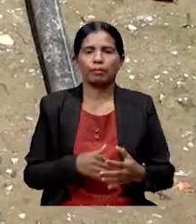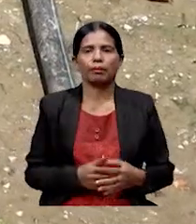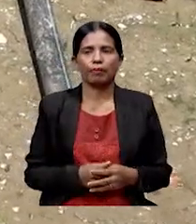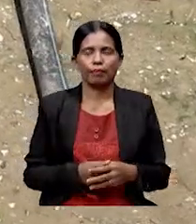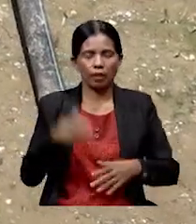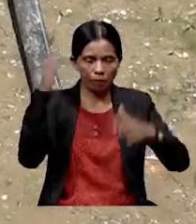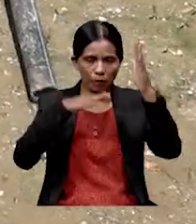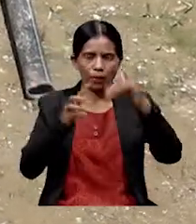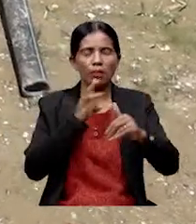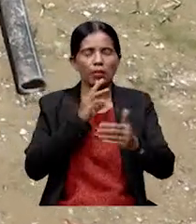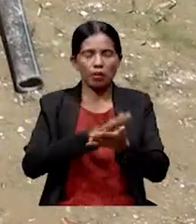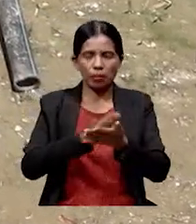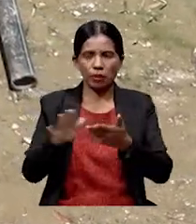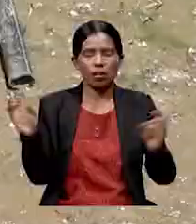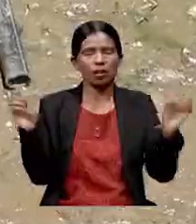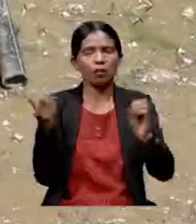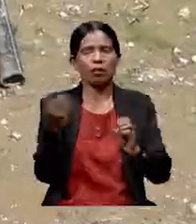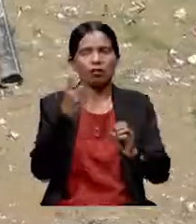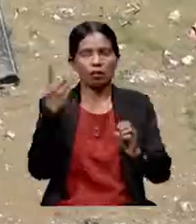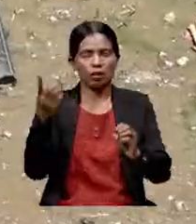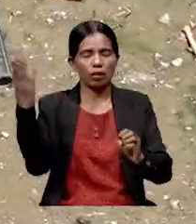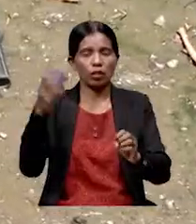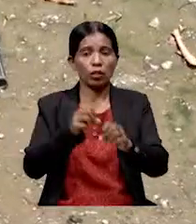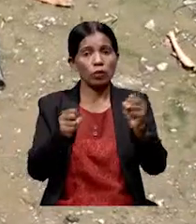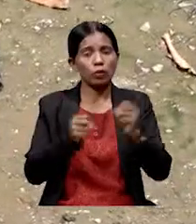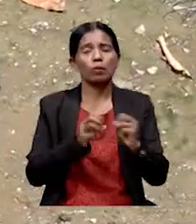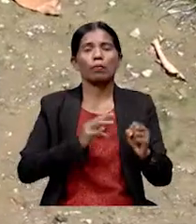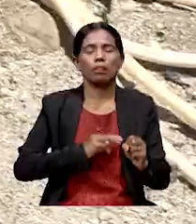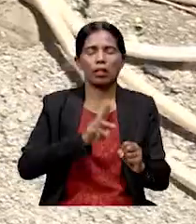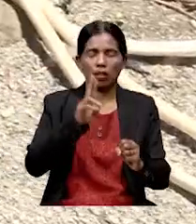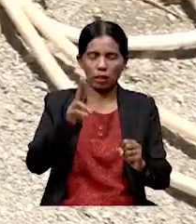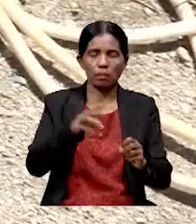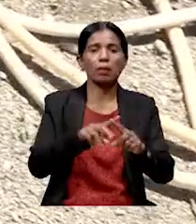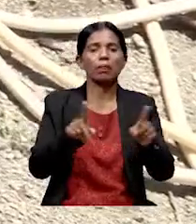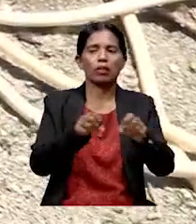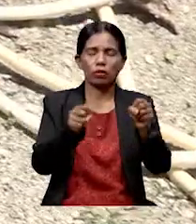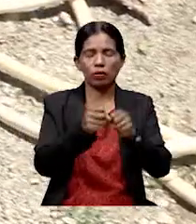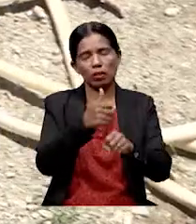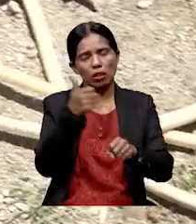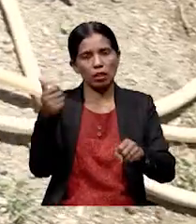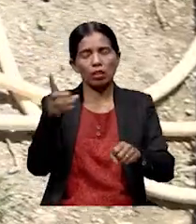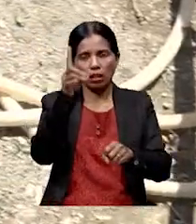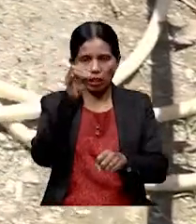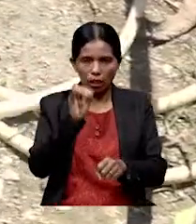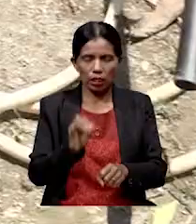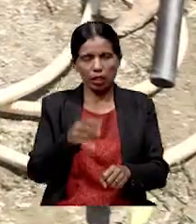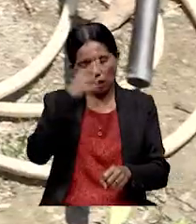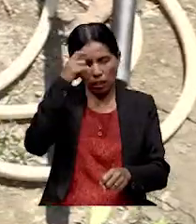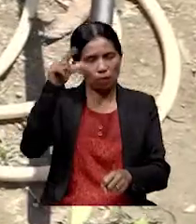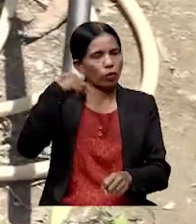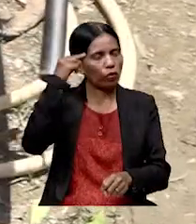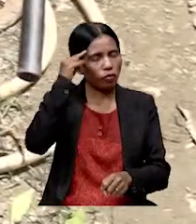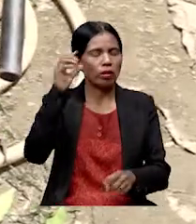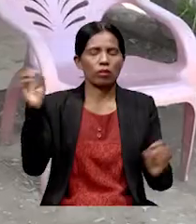Problema bemos laos acontecedet ba suku Manlewana mebe ia mo suku Siraseluk ia kapital diri tamba governo la